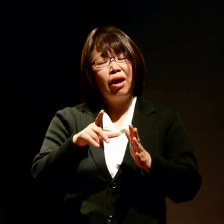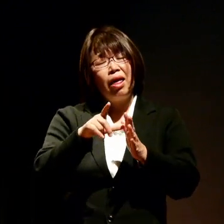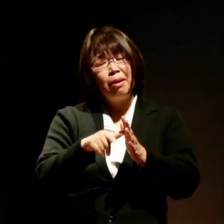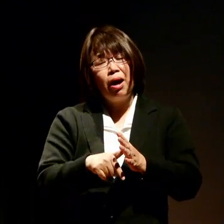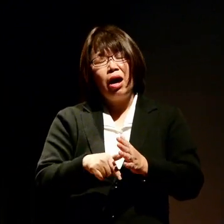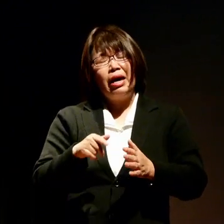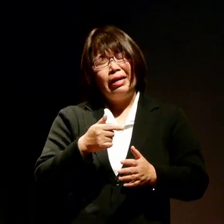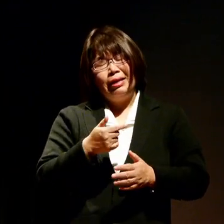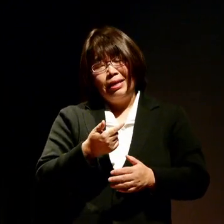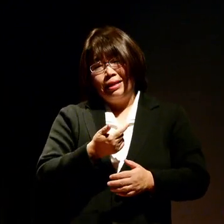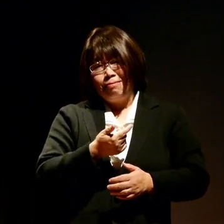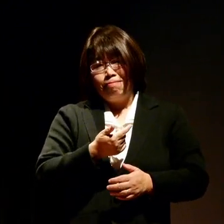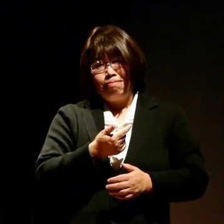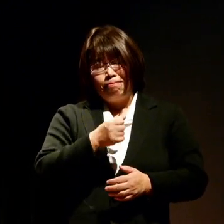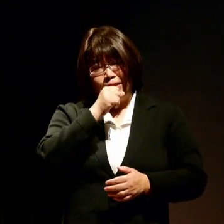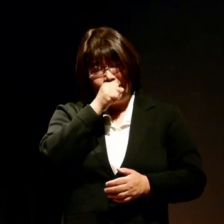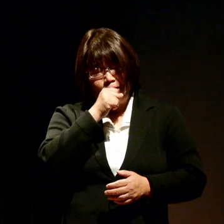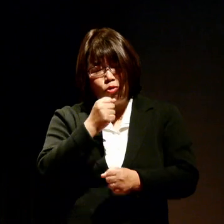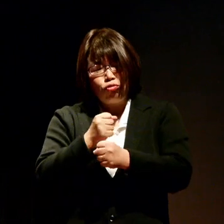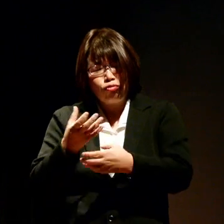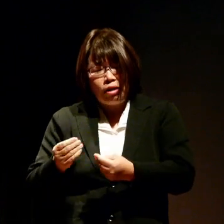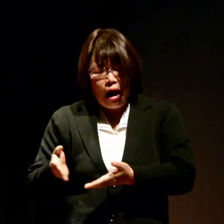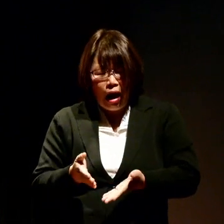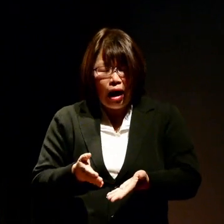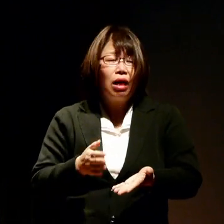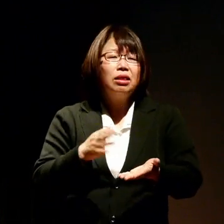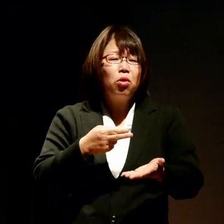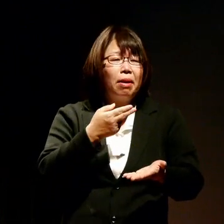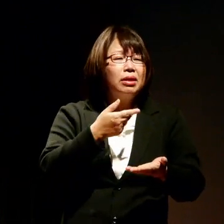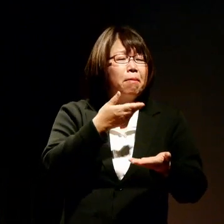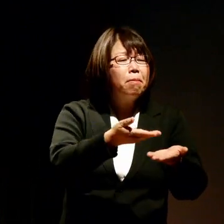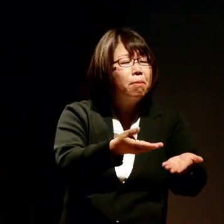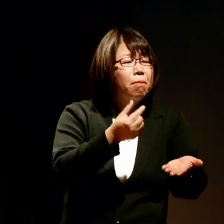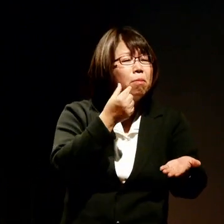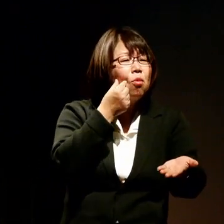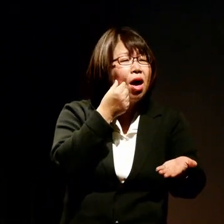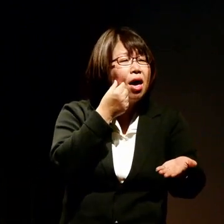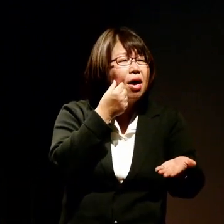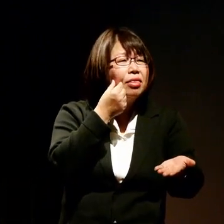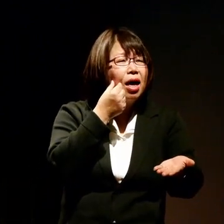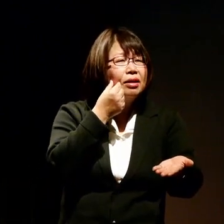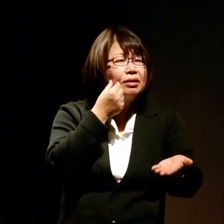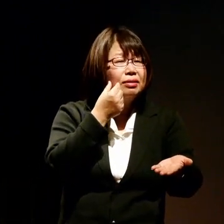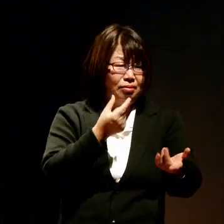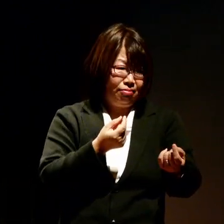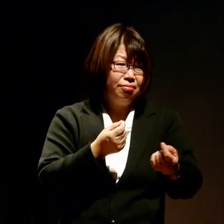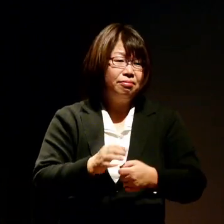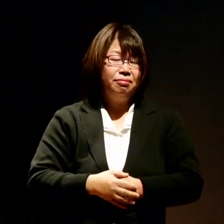いくらいいものを作ったとしても、食べてもらう ところまではつながりません